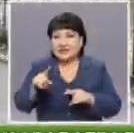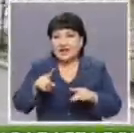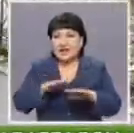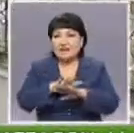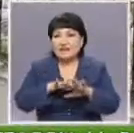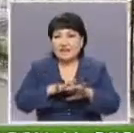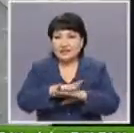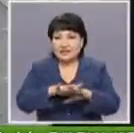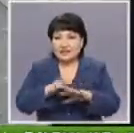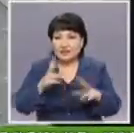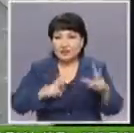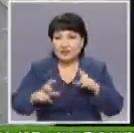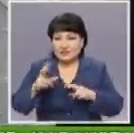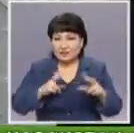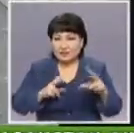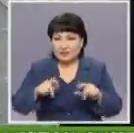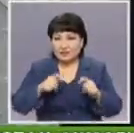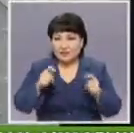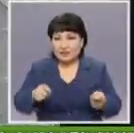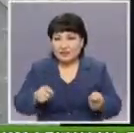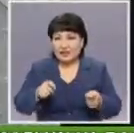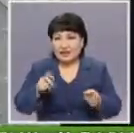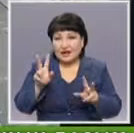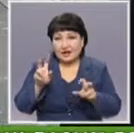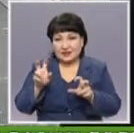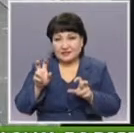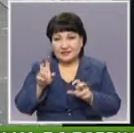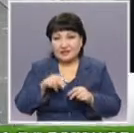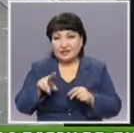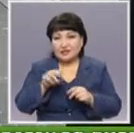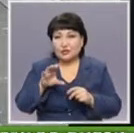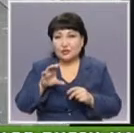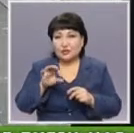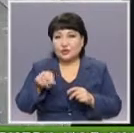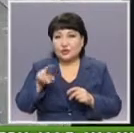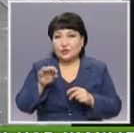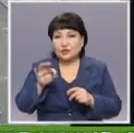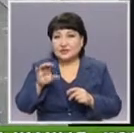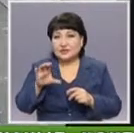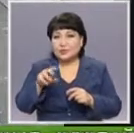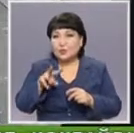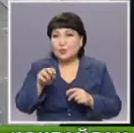қойған екен. Атын Дос Мұқасан деп, венгр студенттері